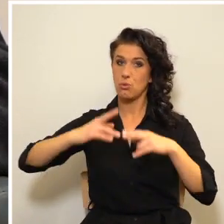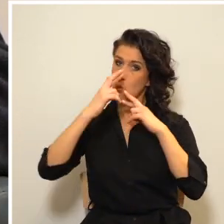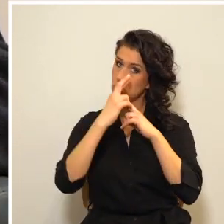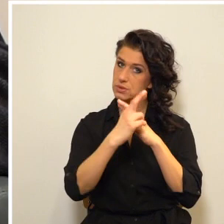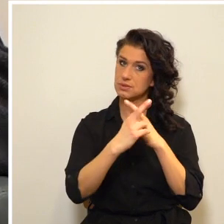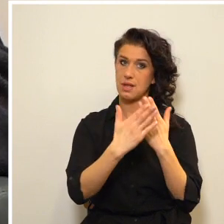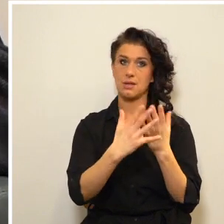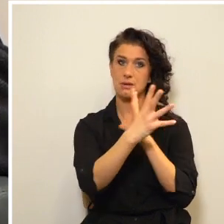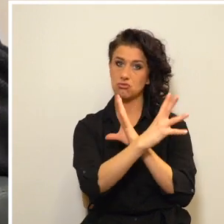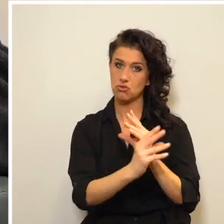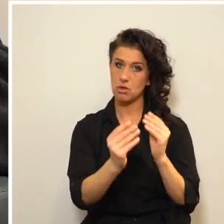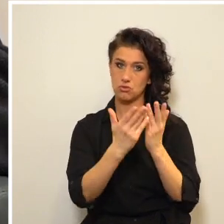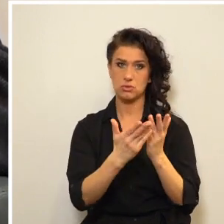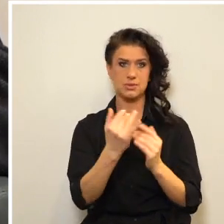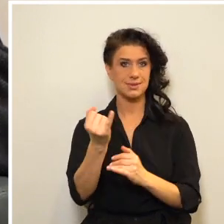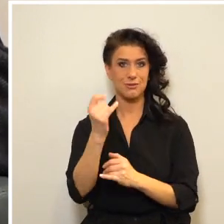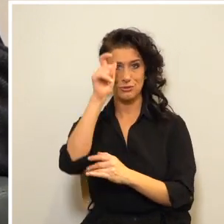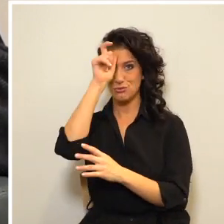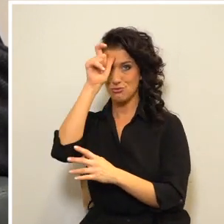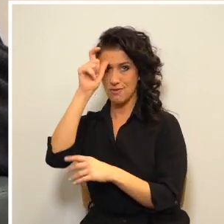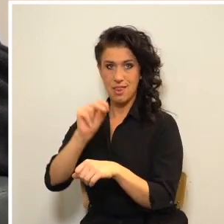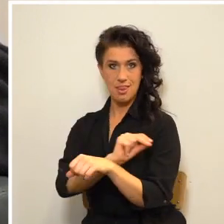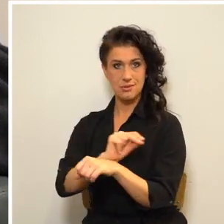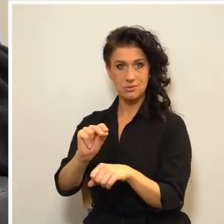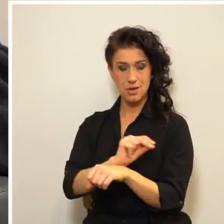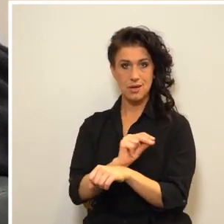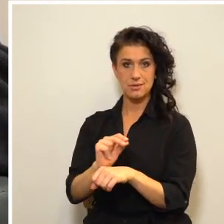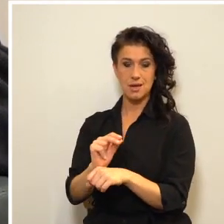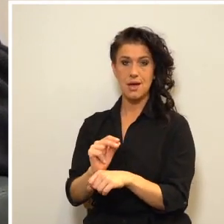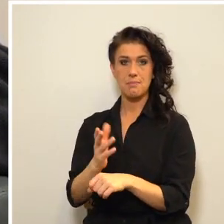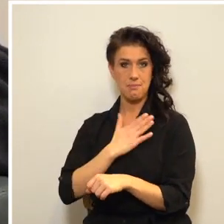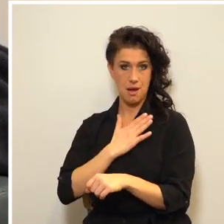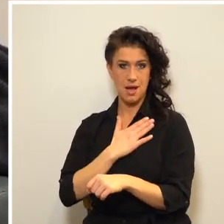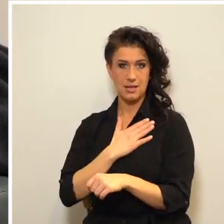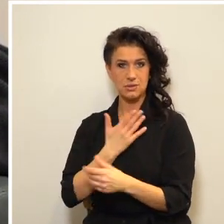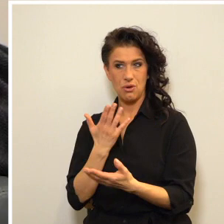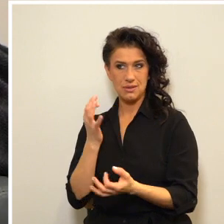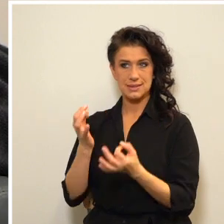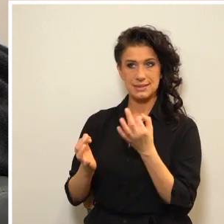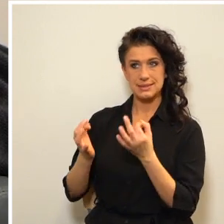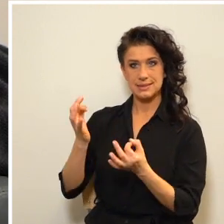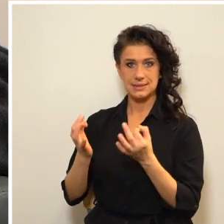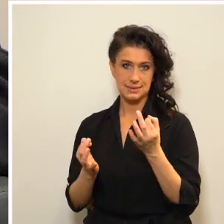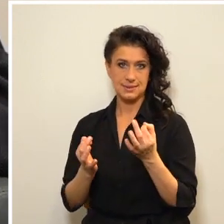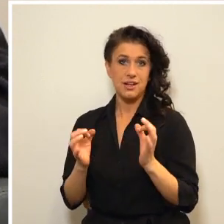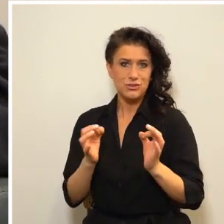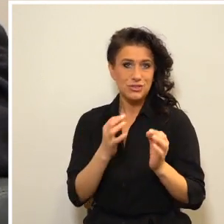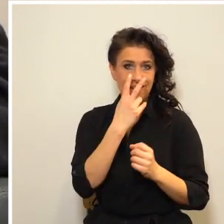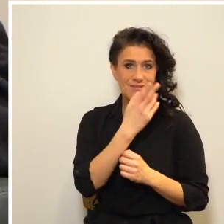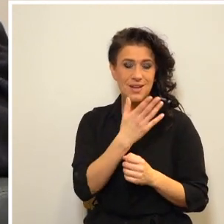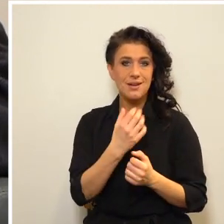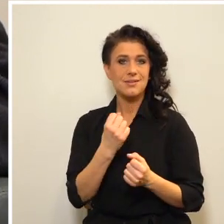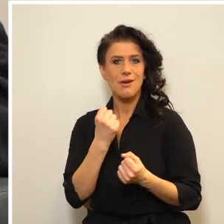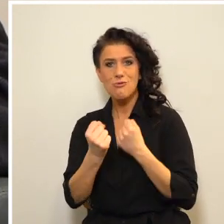uznaniem to zawsze człowiek jak przystępuje do leczenia to gdzieś tam z tyłu głowy ma pewne obawy Jeśli to widzimy